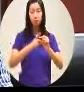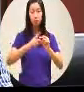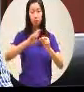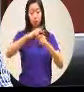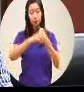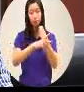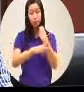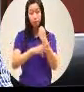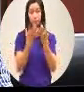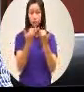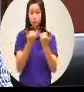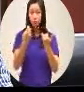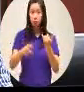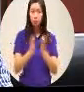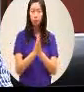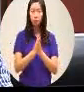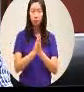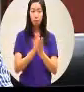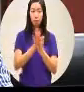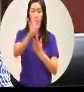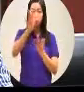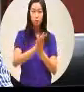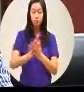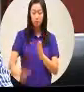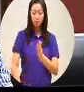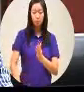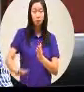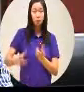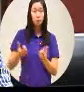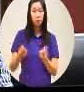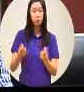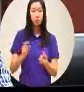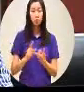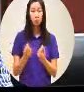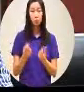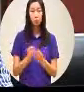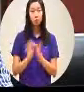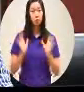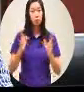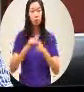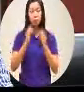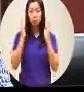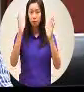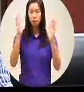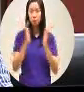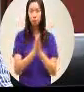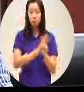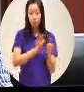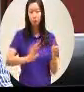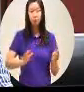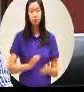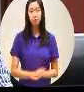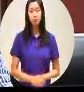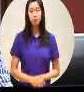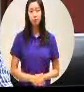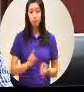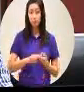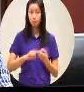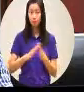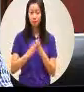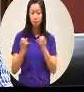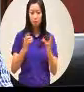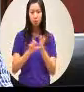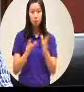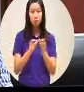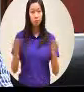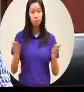的我们高雄市的主人翁，这都很大的很都有很正面的效应哦。那我想，其实，在讨论这么久，我